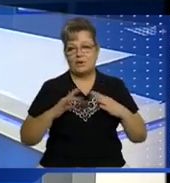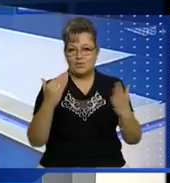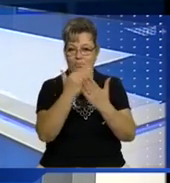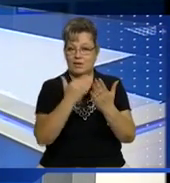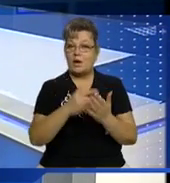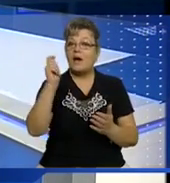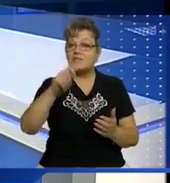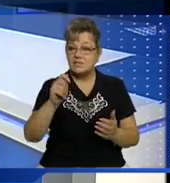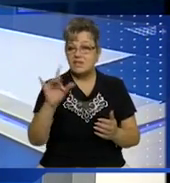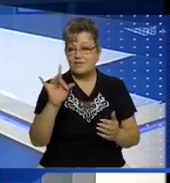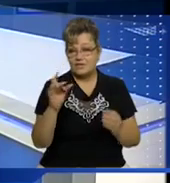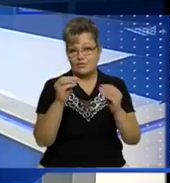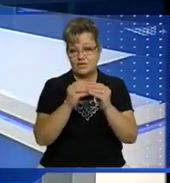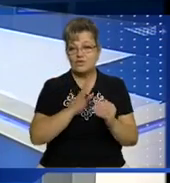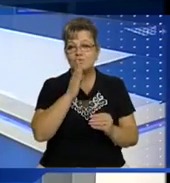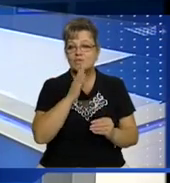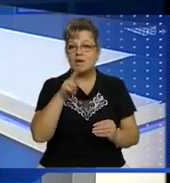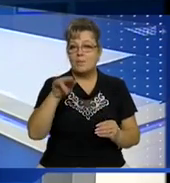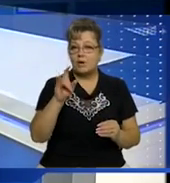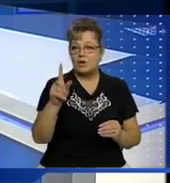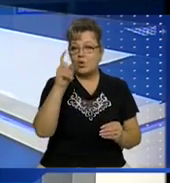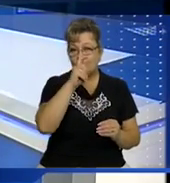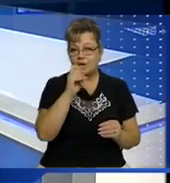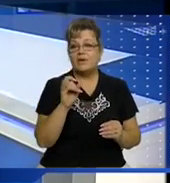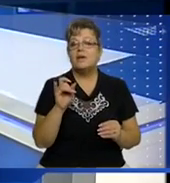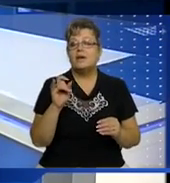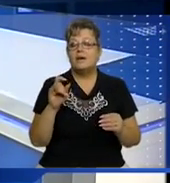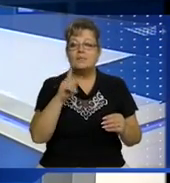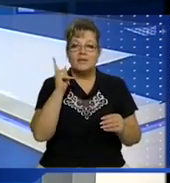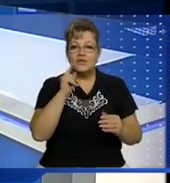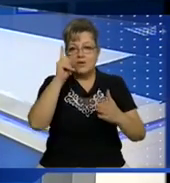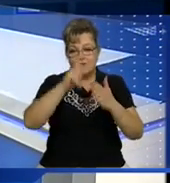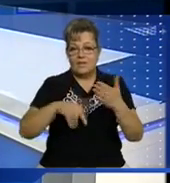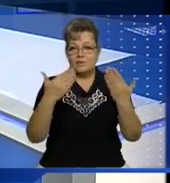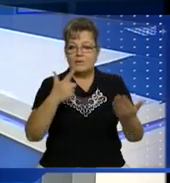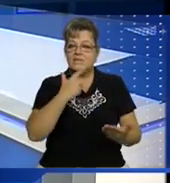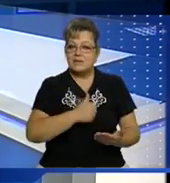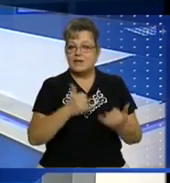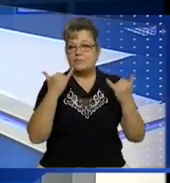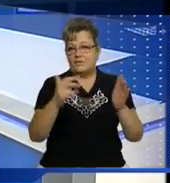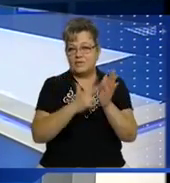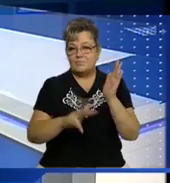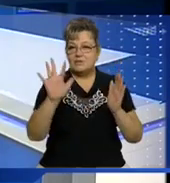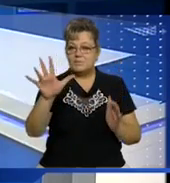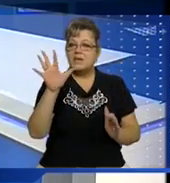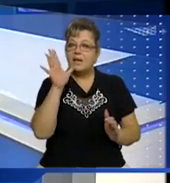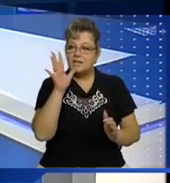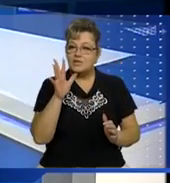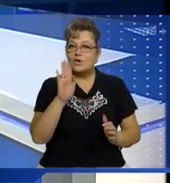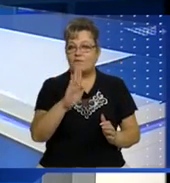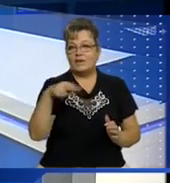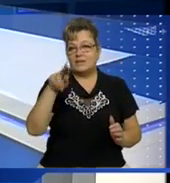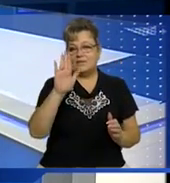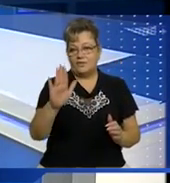А в воскресенье в Ростове в 10 утра в парке Горького молодежная акция «Мы верим в тебя, солдат», посвященная 85-летию